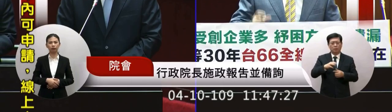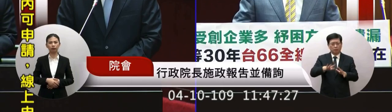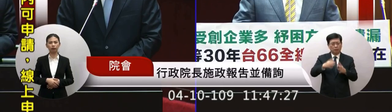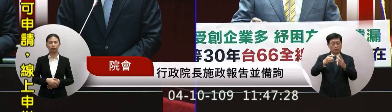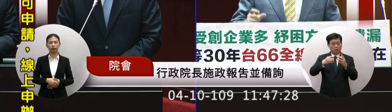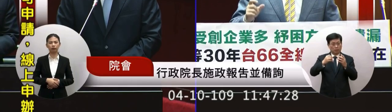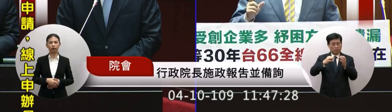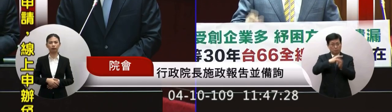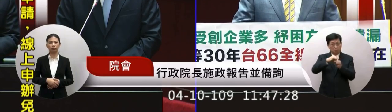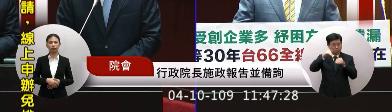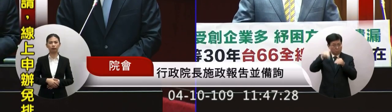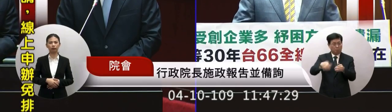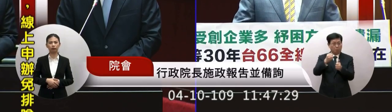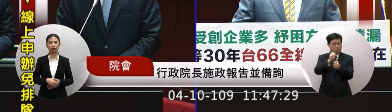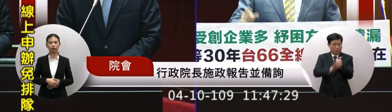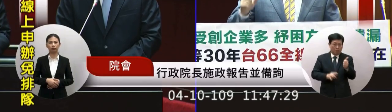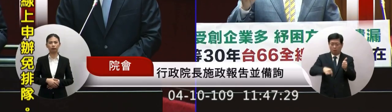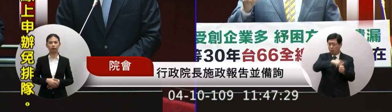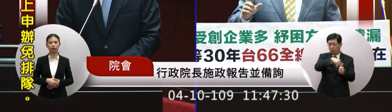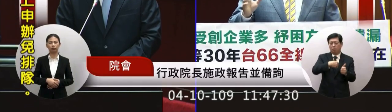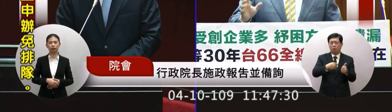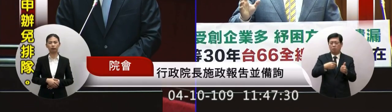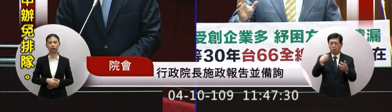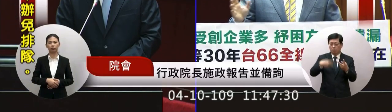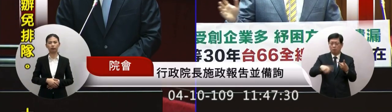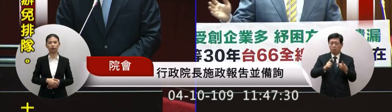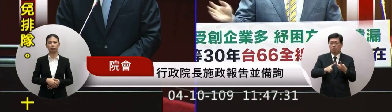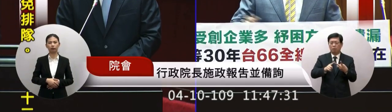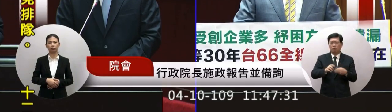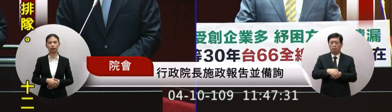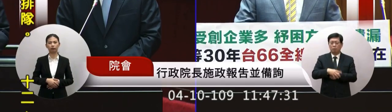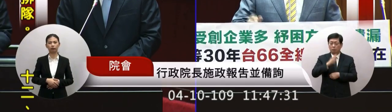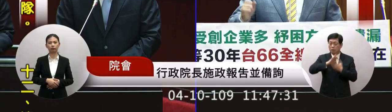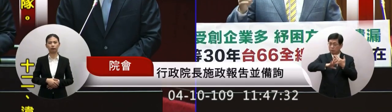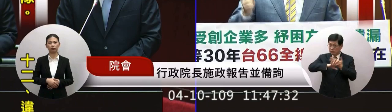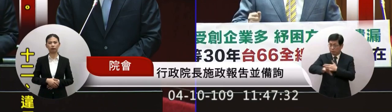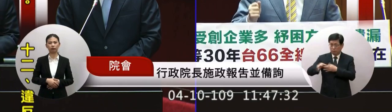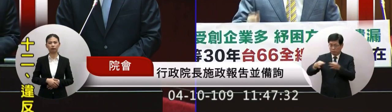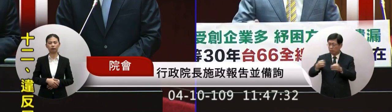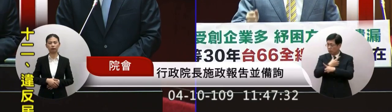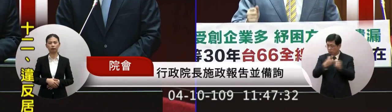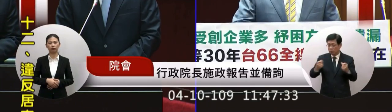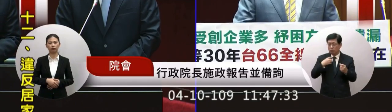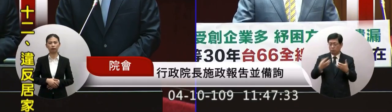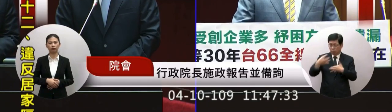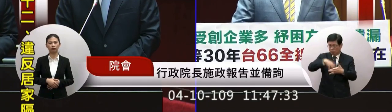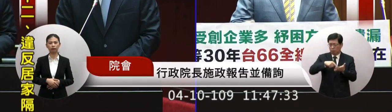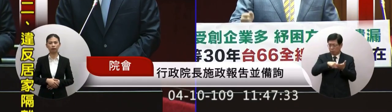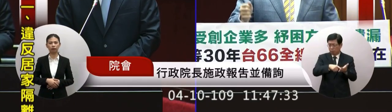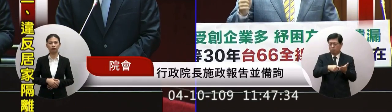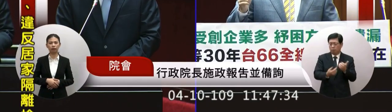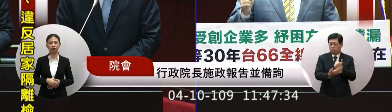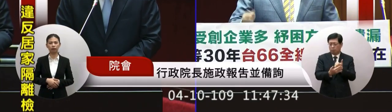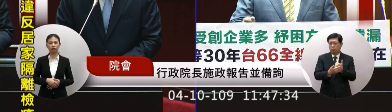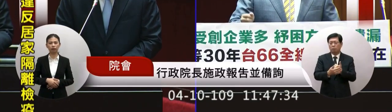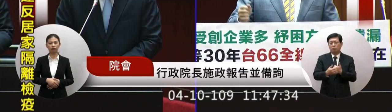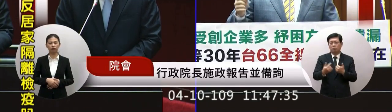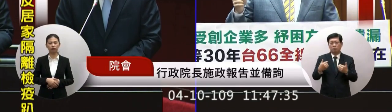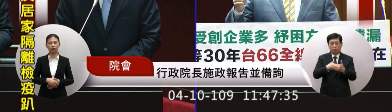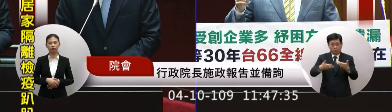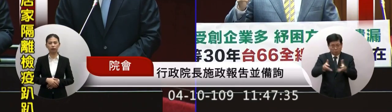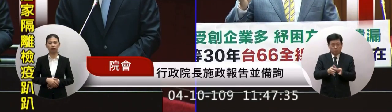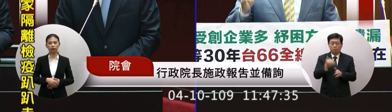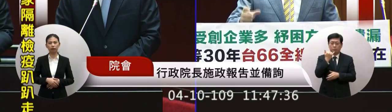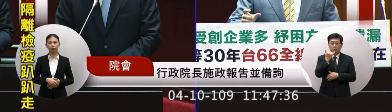接关联性的这些行业，好以及呢这个我们的这个相关的产业，才在这边来请求，好，就是说我们交通部